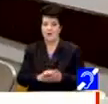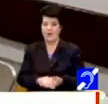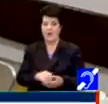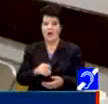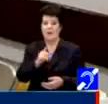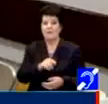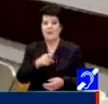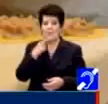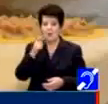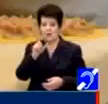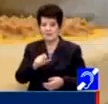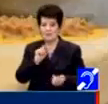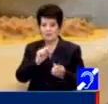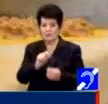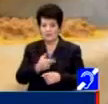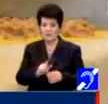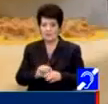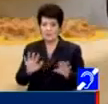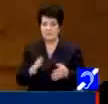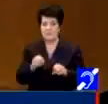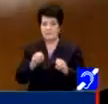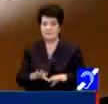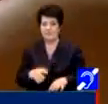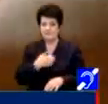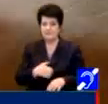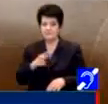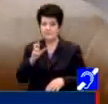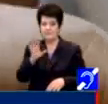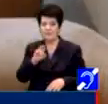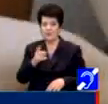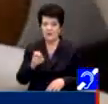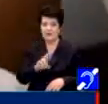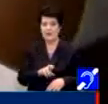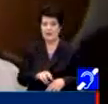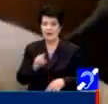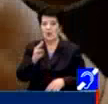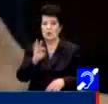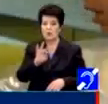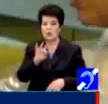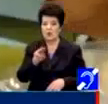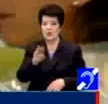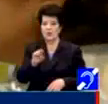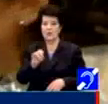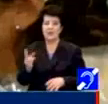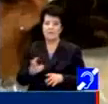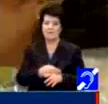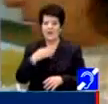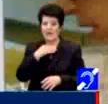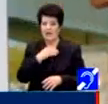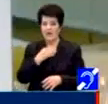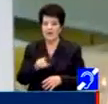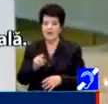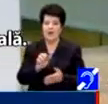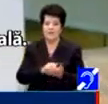Politicienii de centru-dreapta au protestat vehement față de decizia primăriei din Bologna. Ei spun că tortellino fără carne de porc e ca vinul